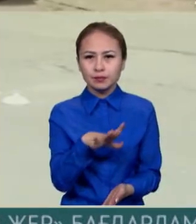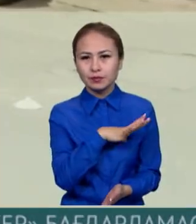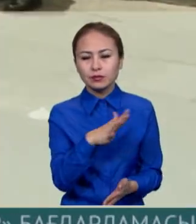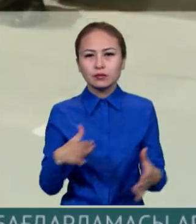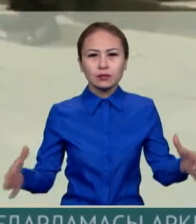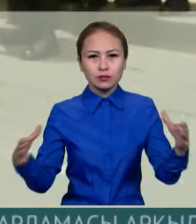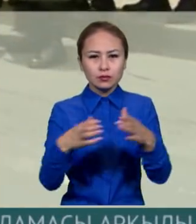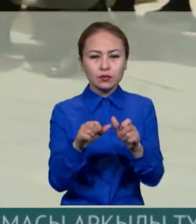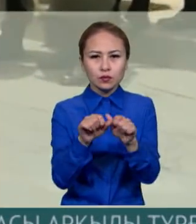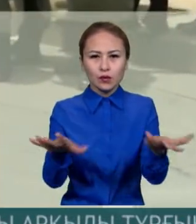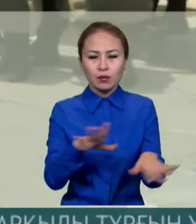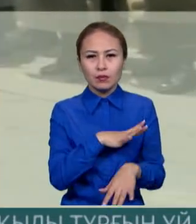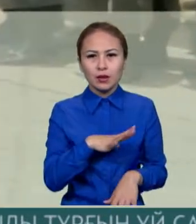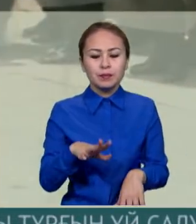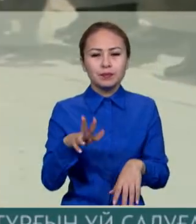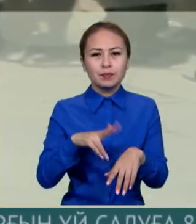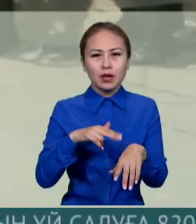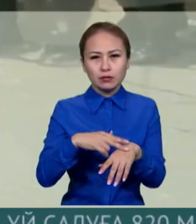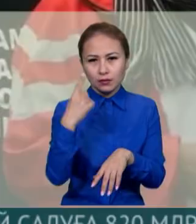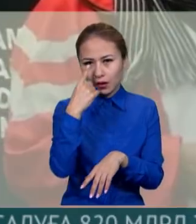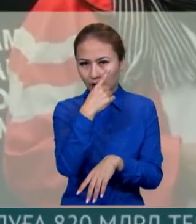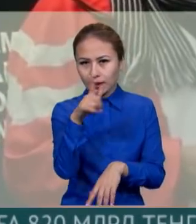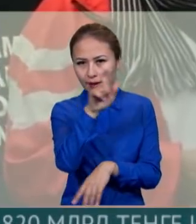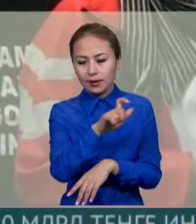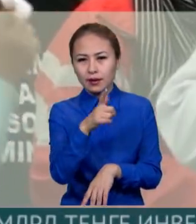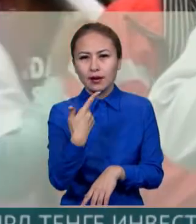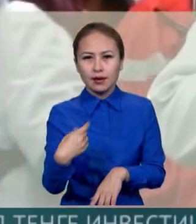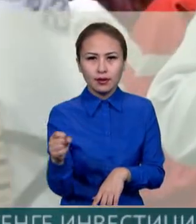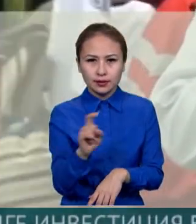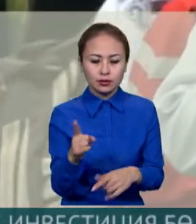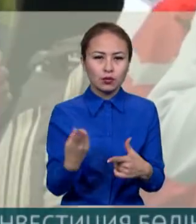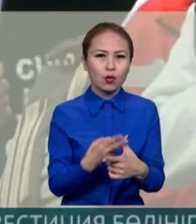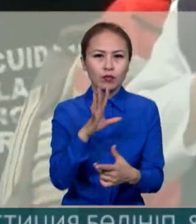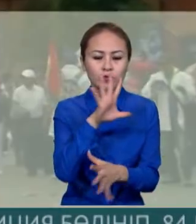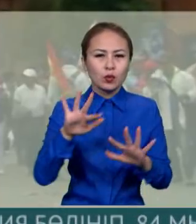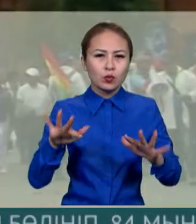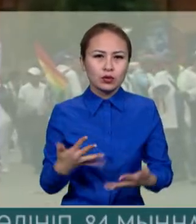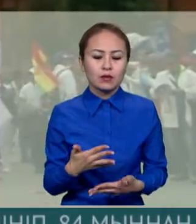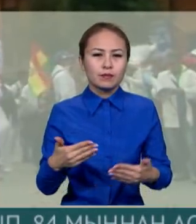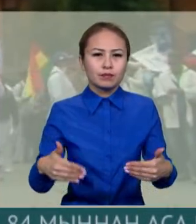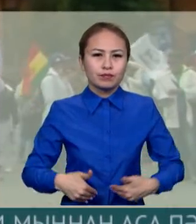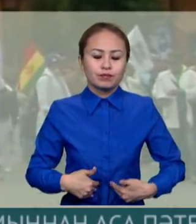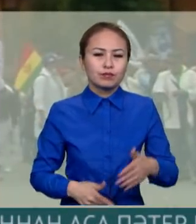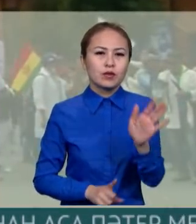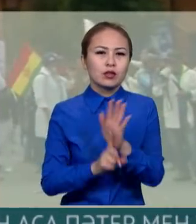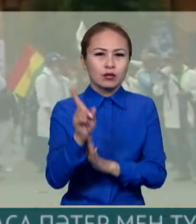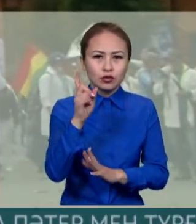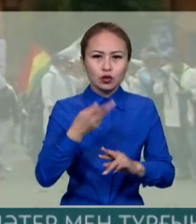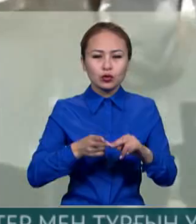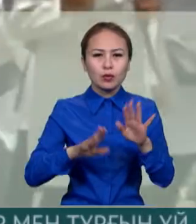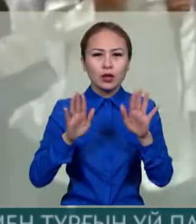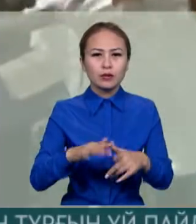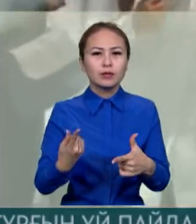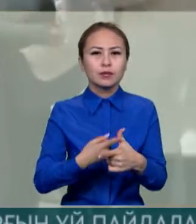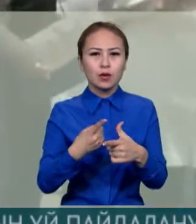Жиылған топты тарқату үшін полиция көз жасаурататын газ пайдаланды, сондықтан амал таусылған дәрігерлер аштық жариялап жатыр. Жергілікті